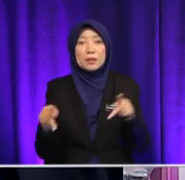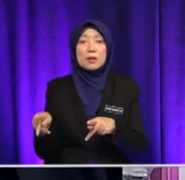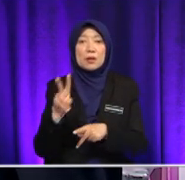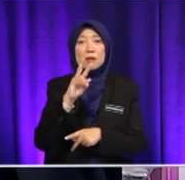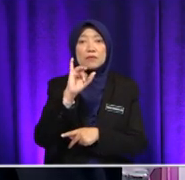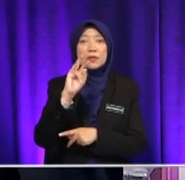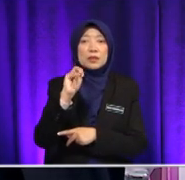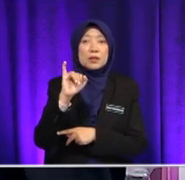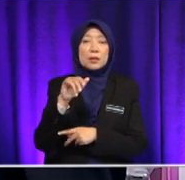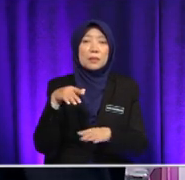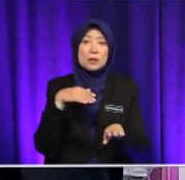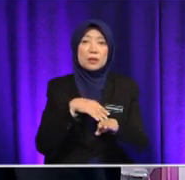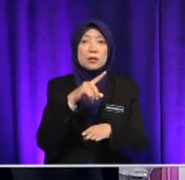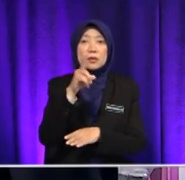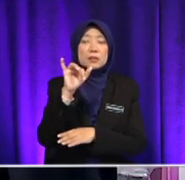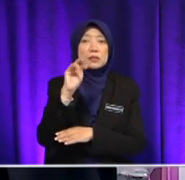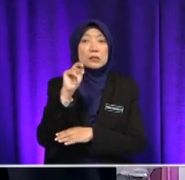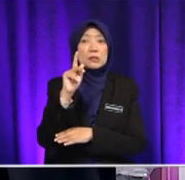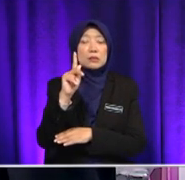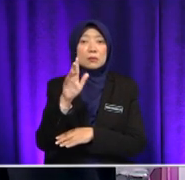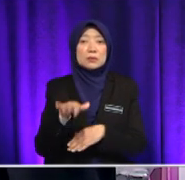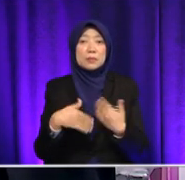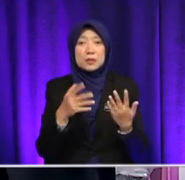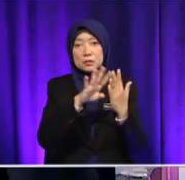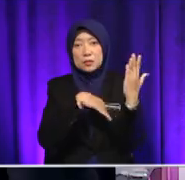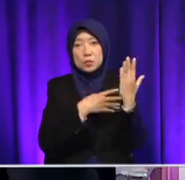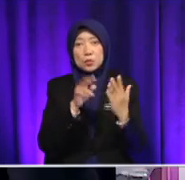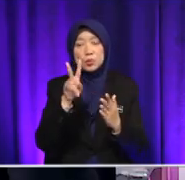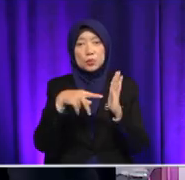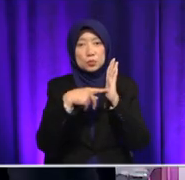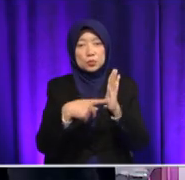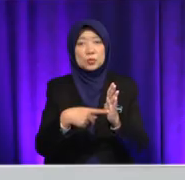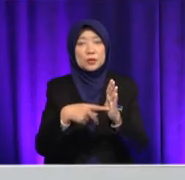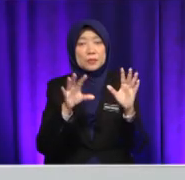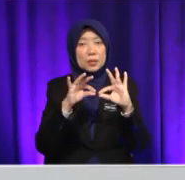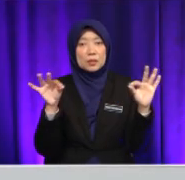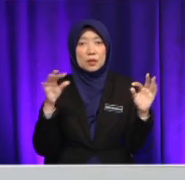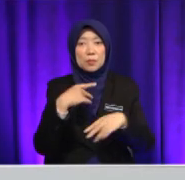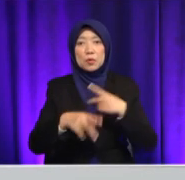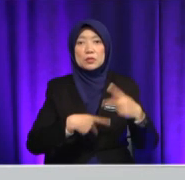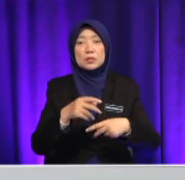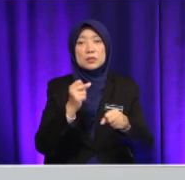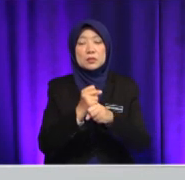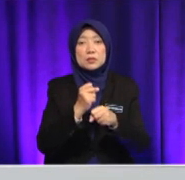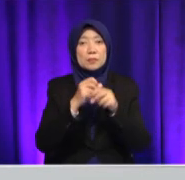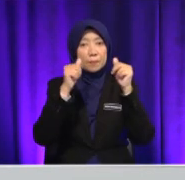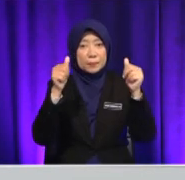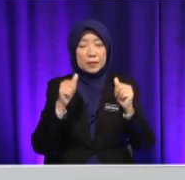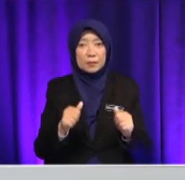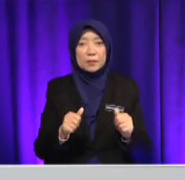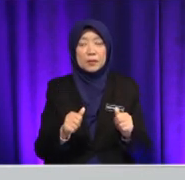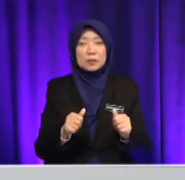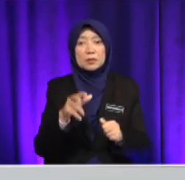pada mesin carbon Oke pernyataan proses kerja menapak benezim karbon yang